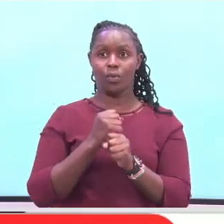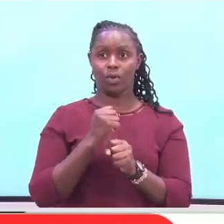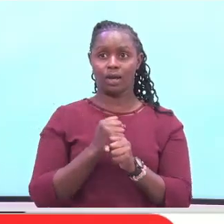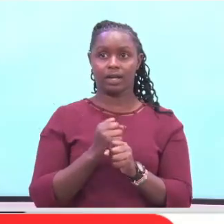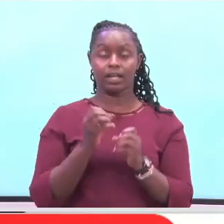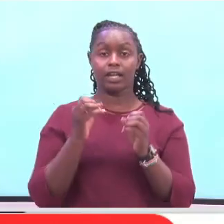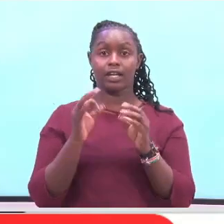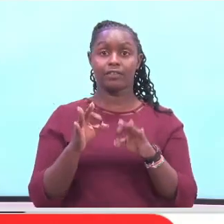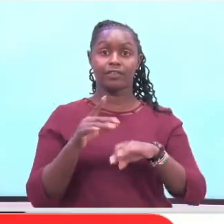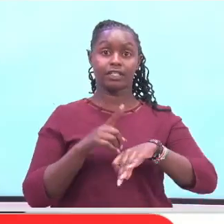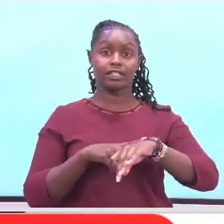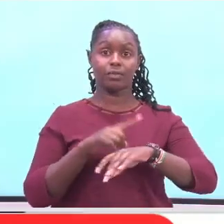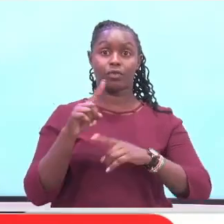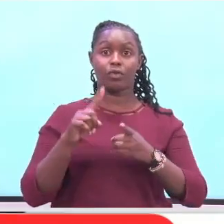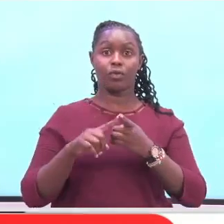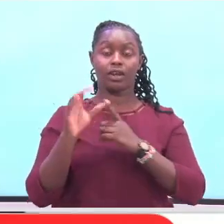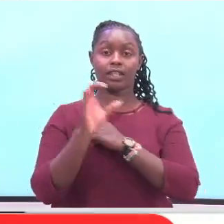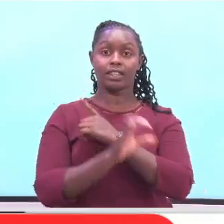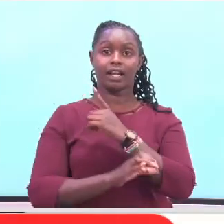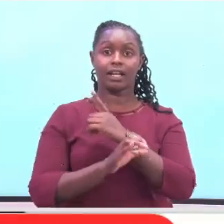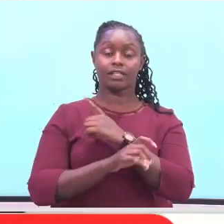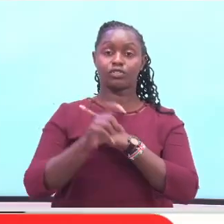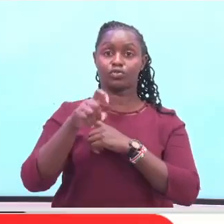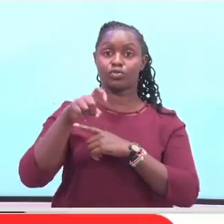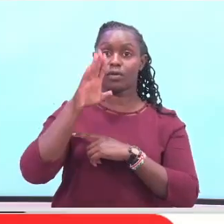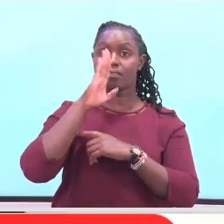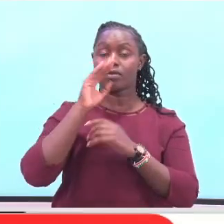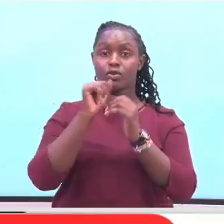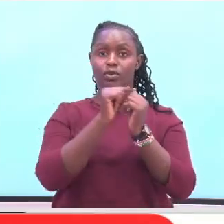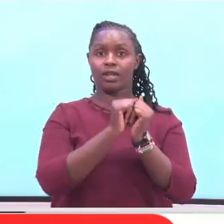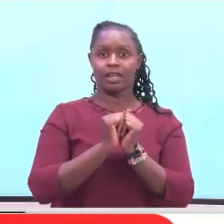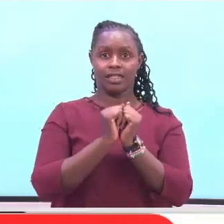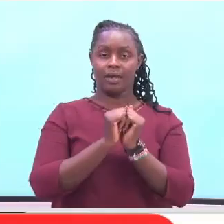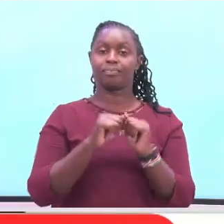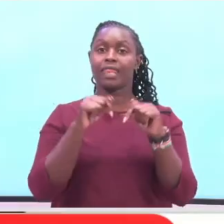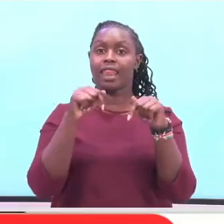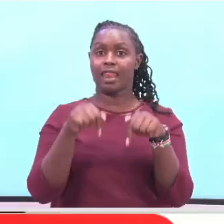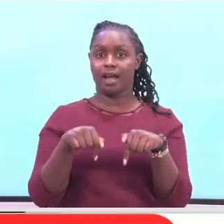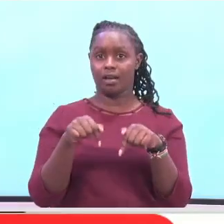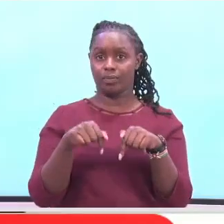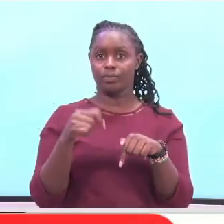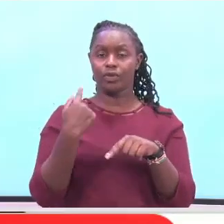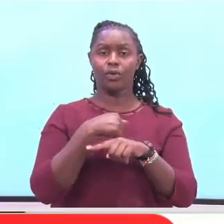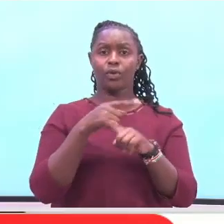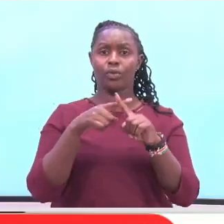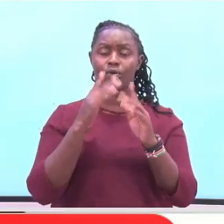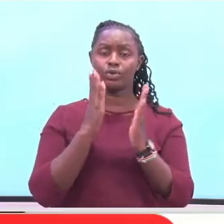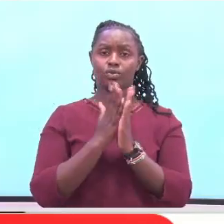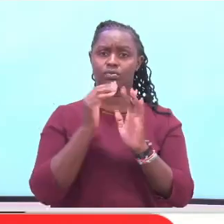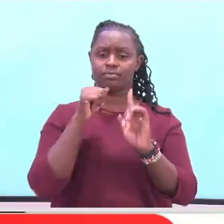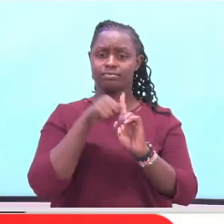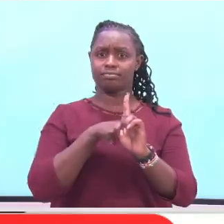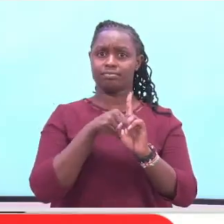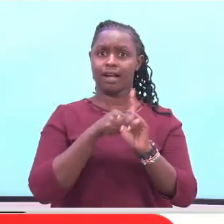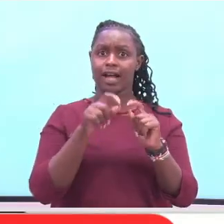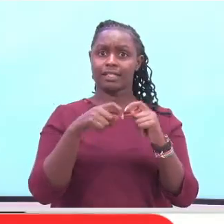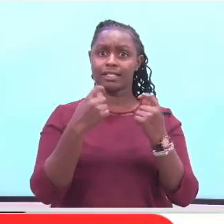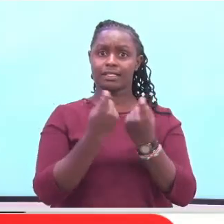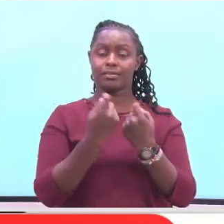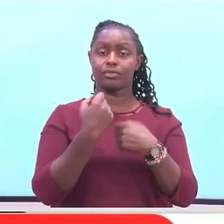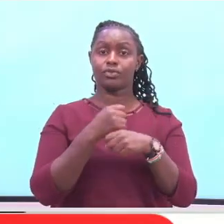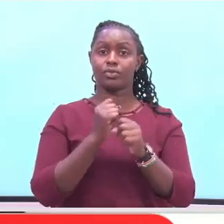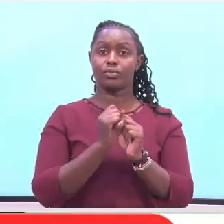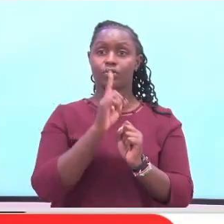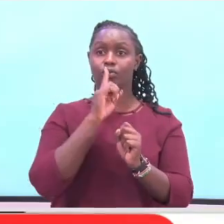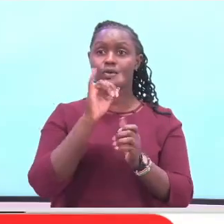country should come together, it is now. And we are determined as a team to make sure that happens.